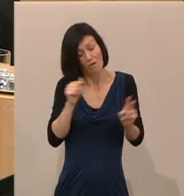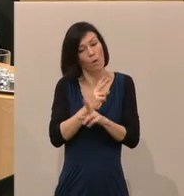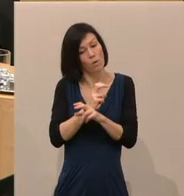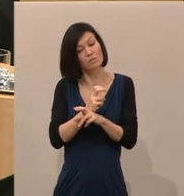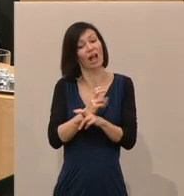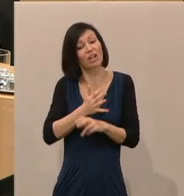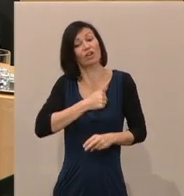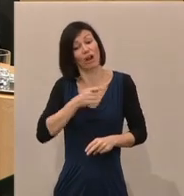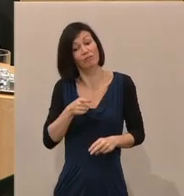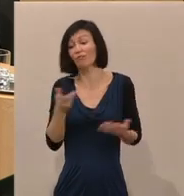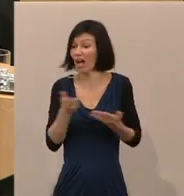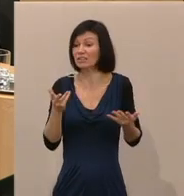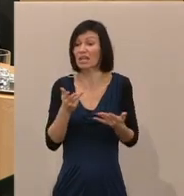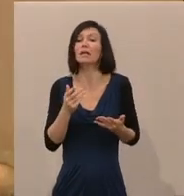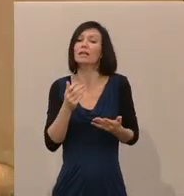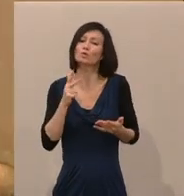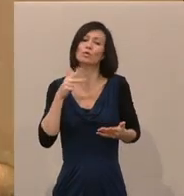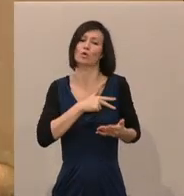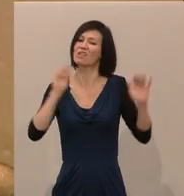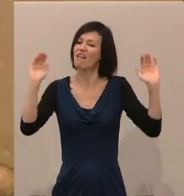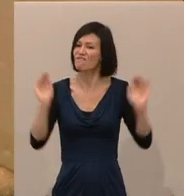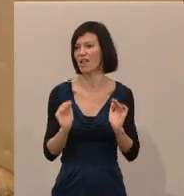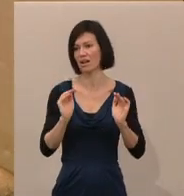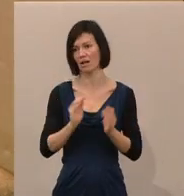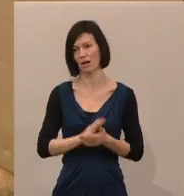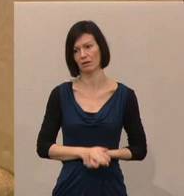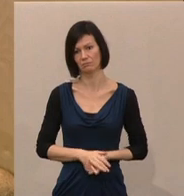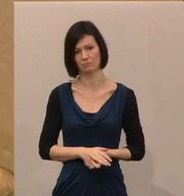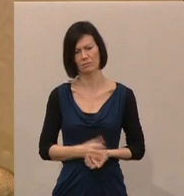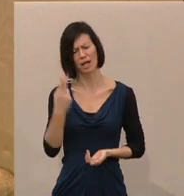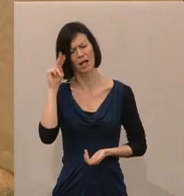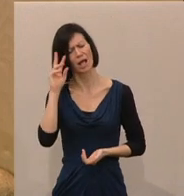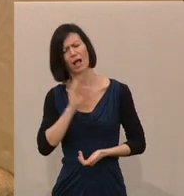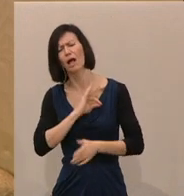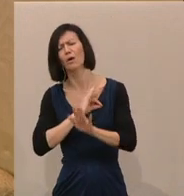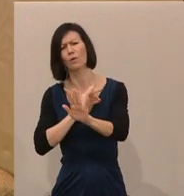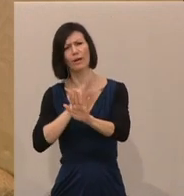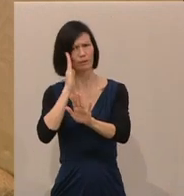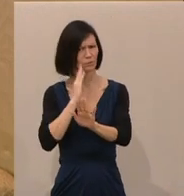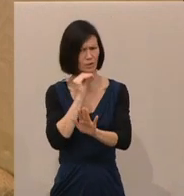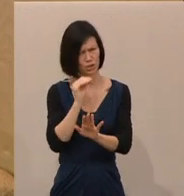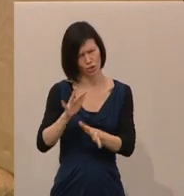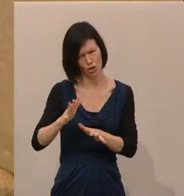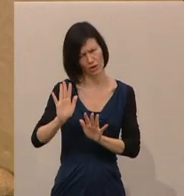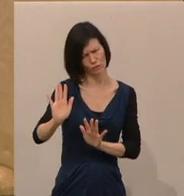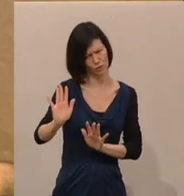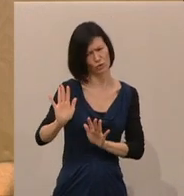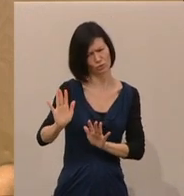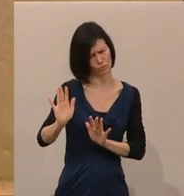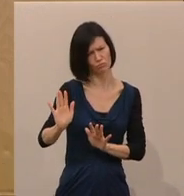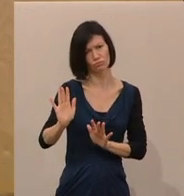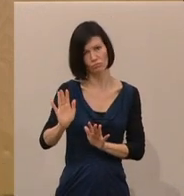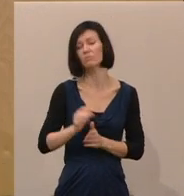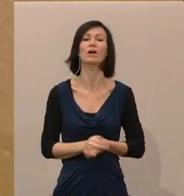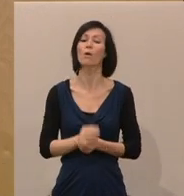Und Sie haben dieses Land, werden Sie nicht nervös, Herr Kollege, werden Sie nicht nervös. Sie haben dieses